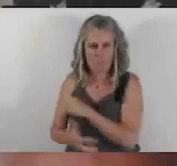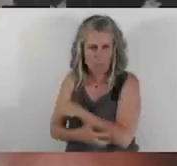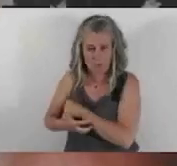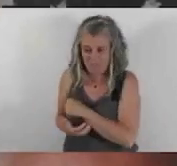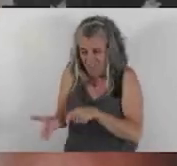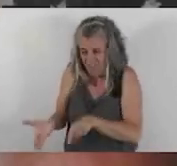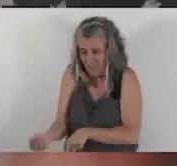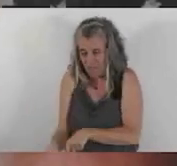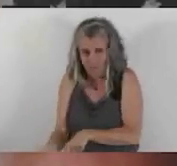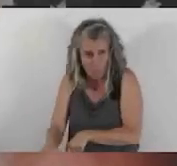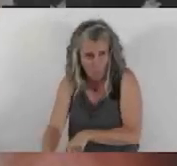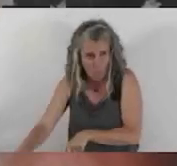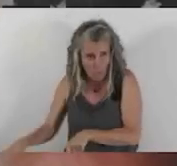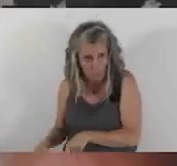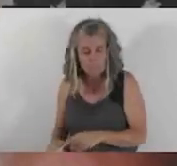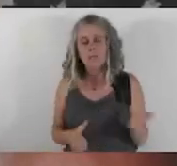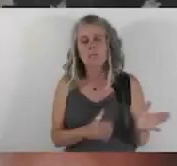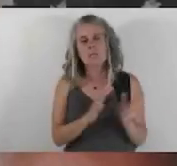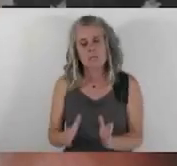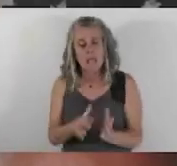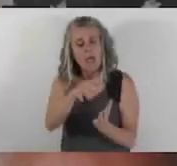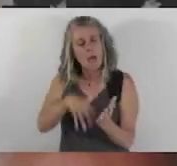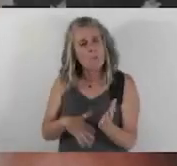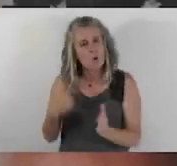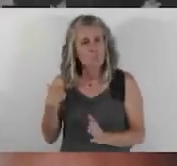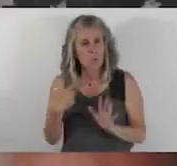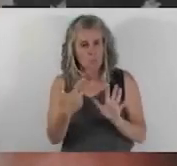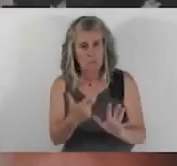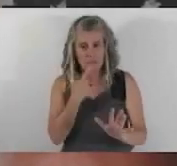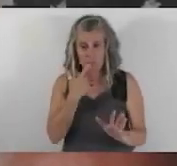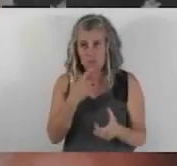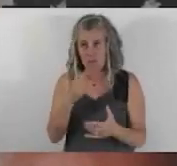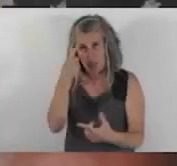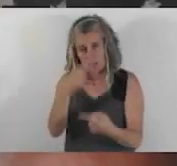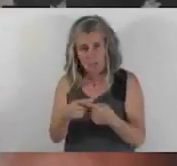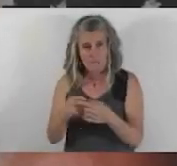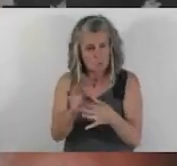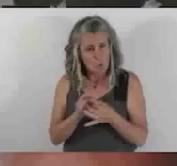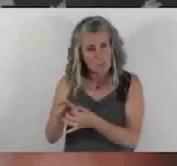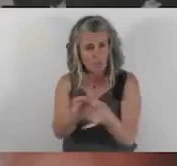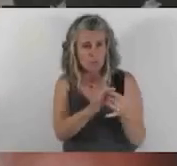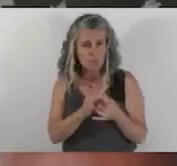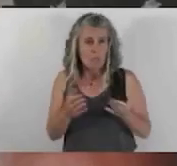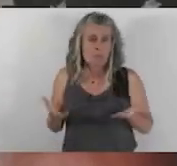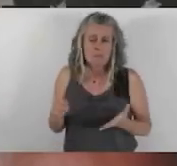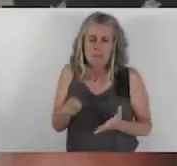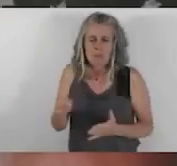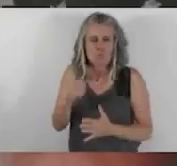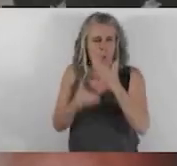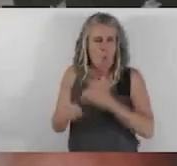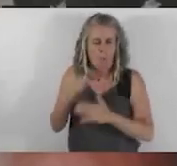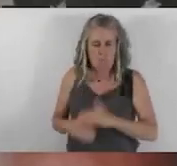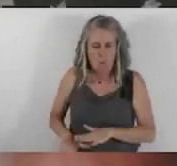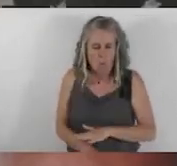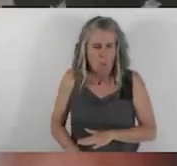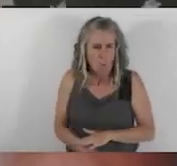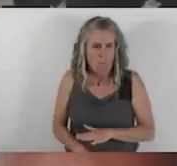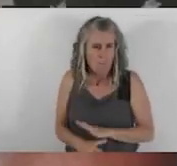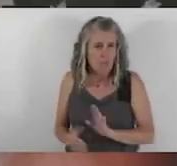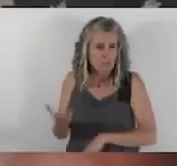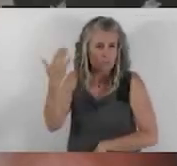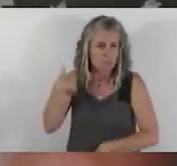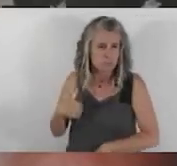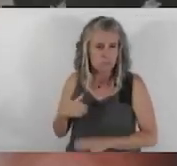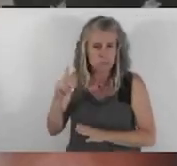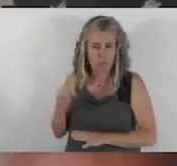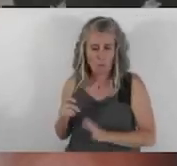rapport numéro 8, il s'agit de la version solidarité, évidemment, qui est la version de base du plan pauvreté depuis